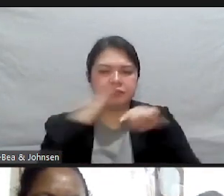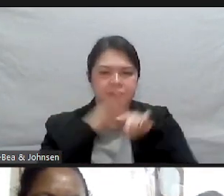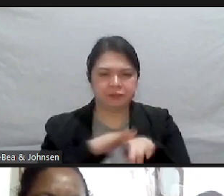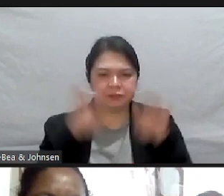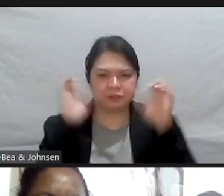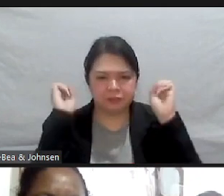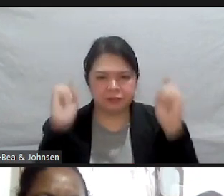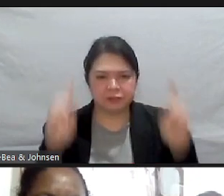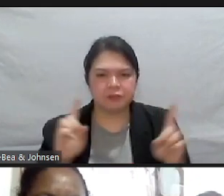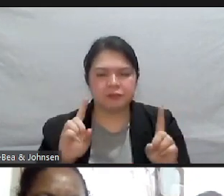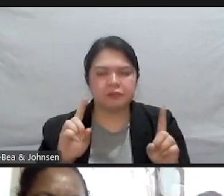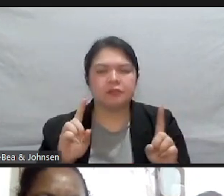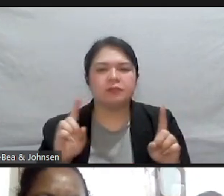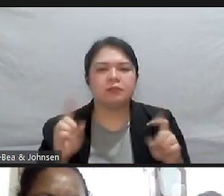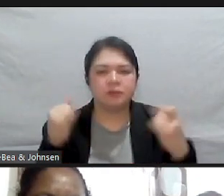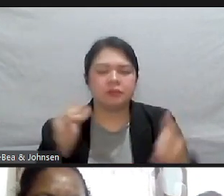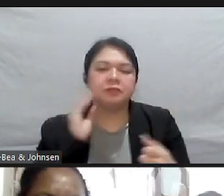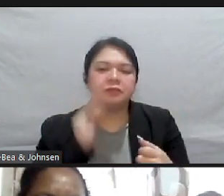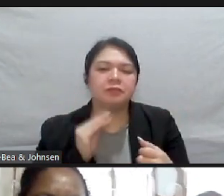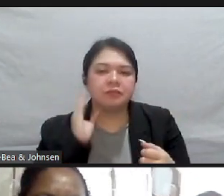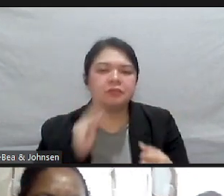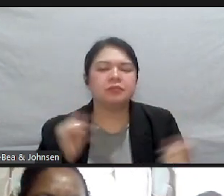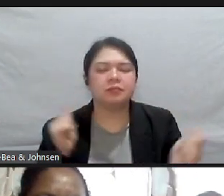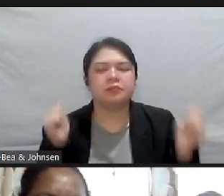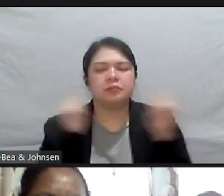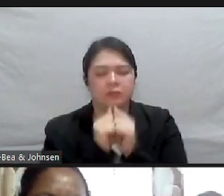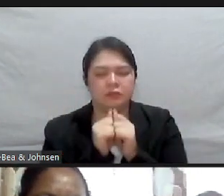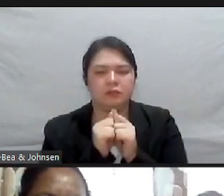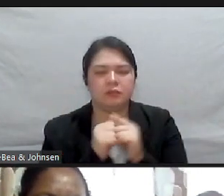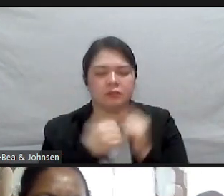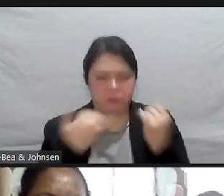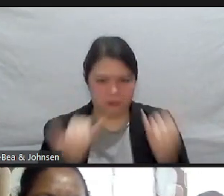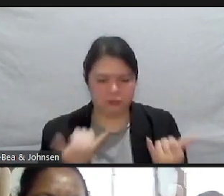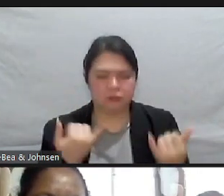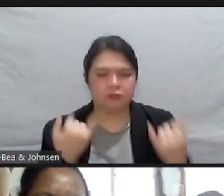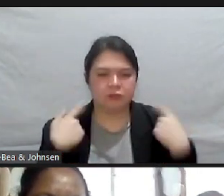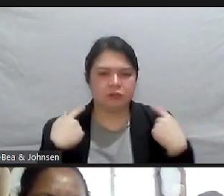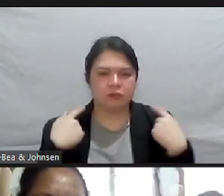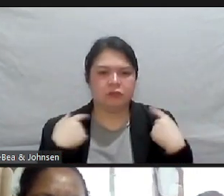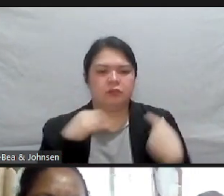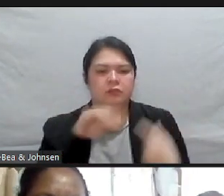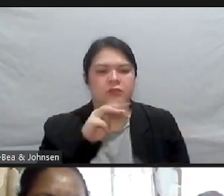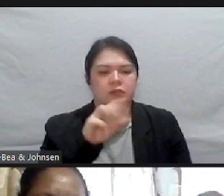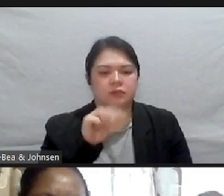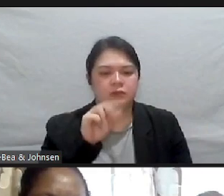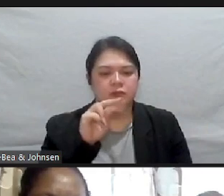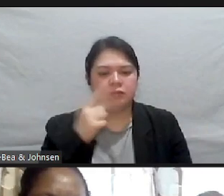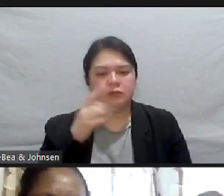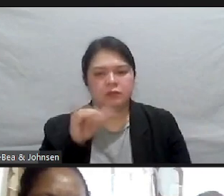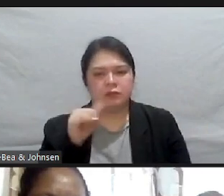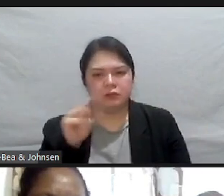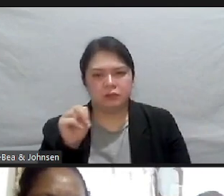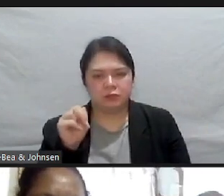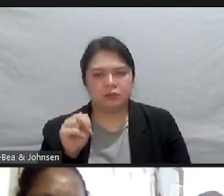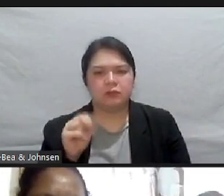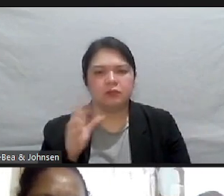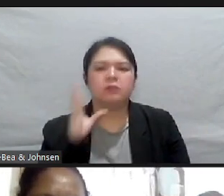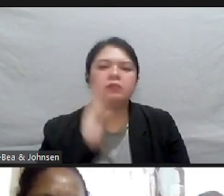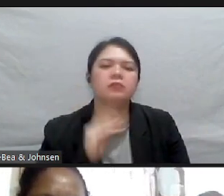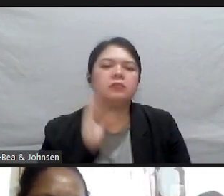edukasyon. Sa karanasan at pakikisalamuhan namin sa mga katutubong mangyan sa Oriental Mindoro na nakaranas